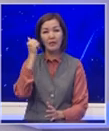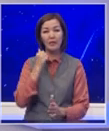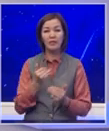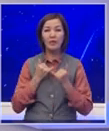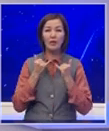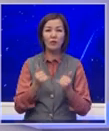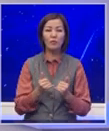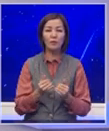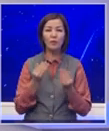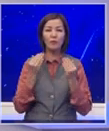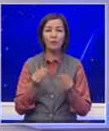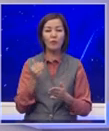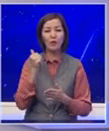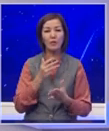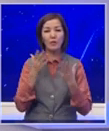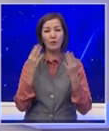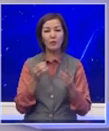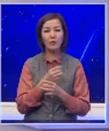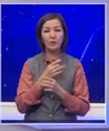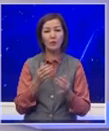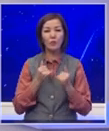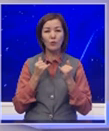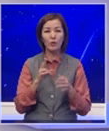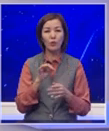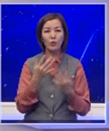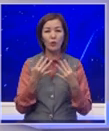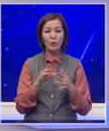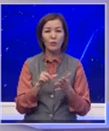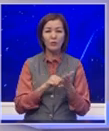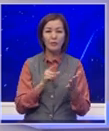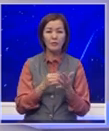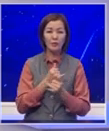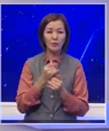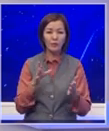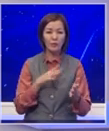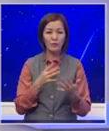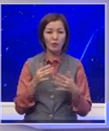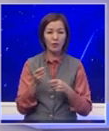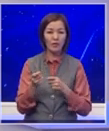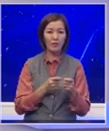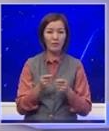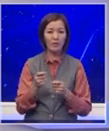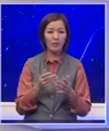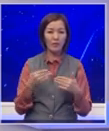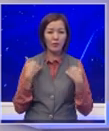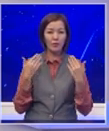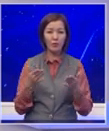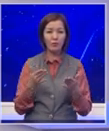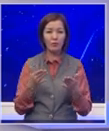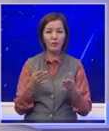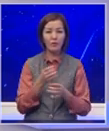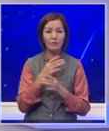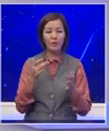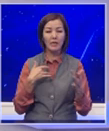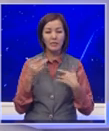Qarttarga hurmet. Bugün Qarttar gününe orai Eskelde ауданы Қоңыр ауылында зейнеткерлерге hurmet көрсетілді. Ауыл әкімі құттықтауларын жеткізіп,